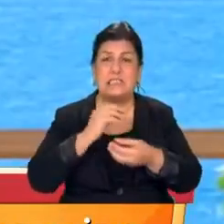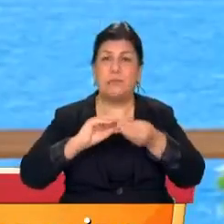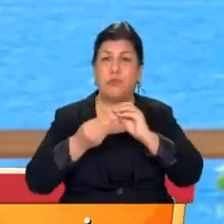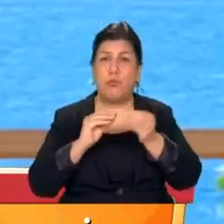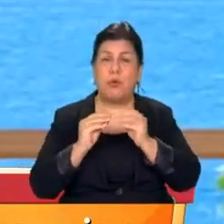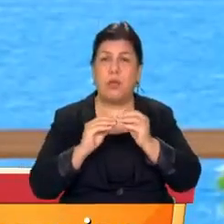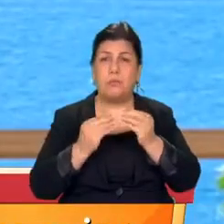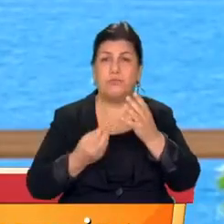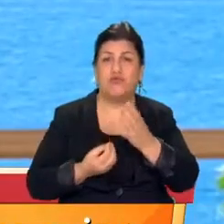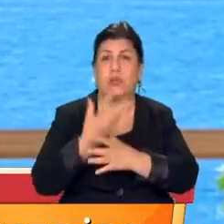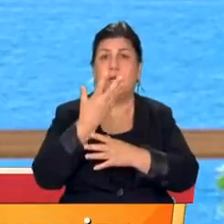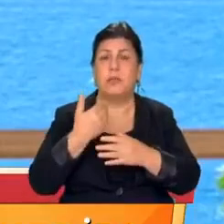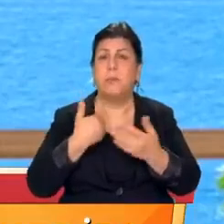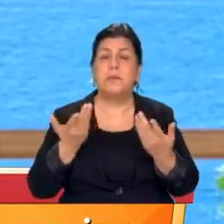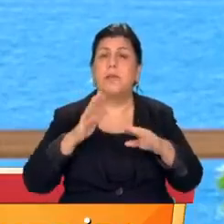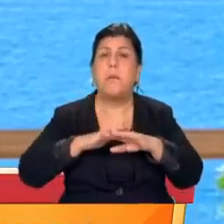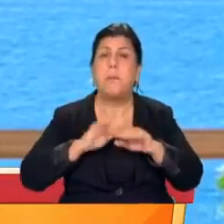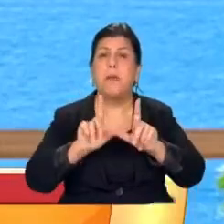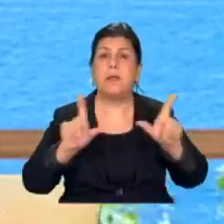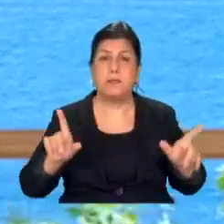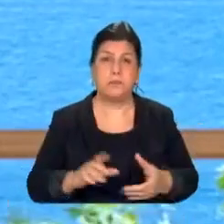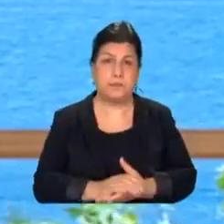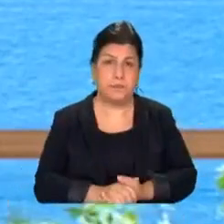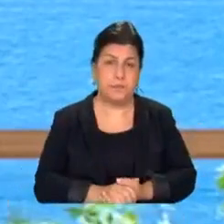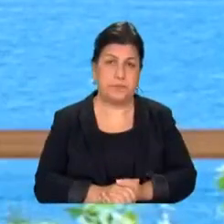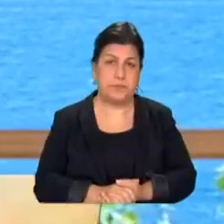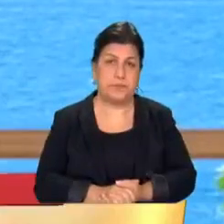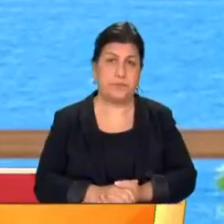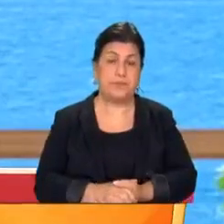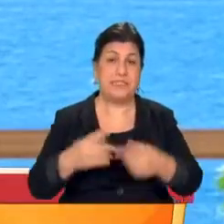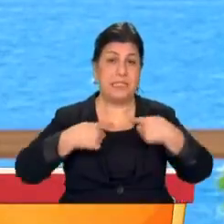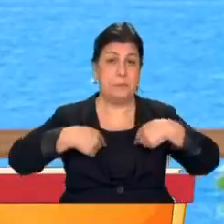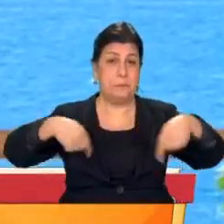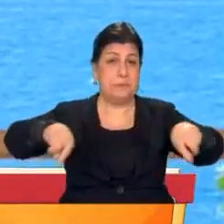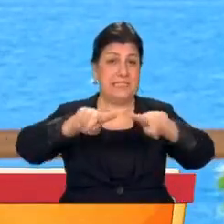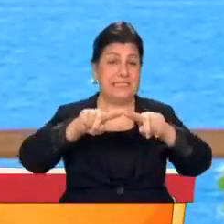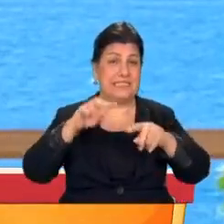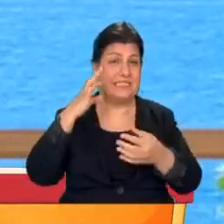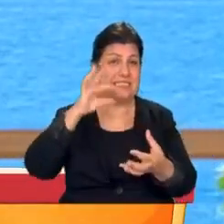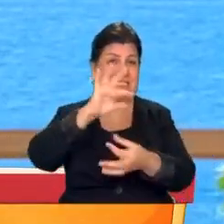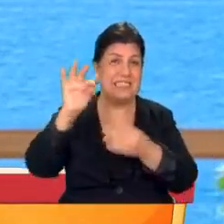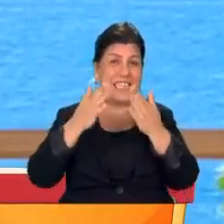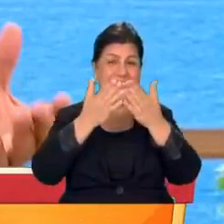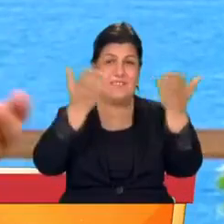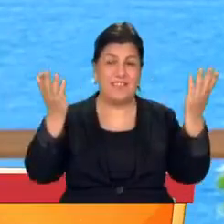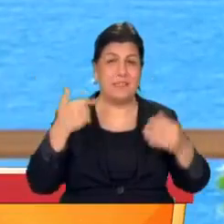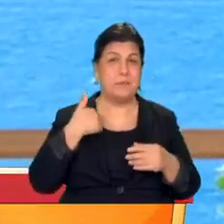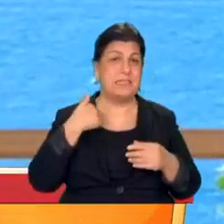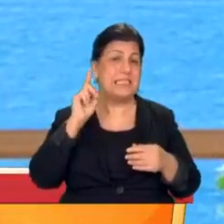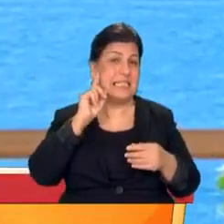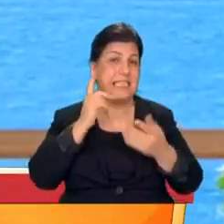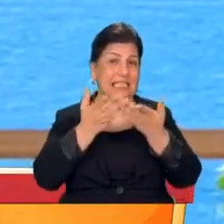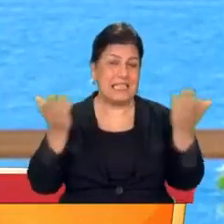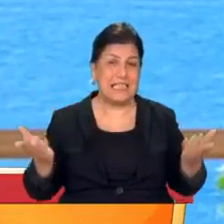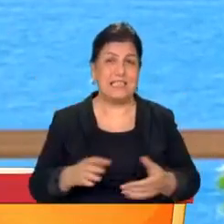söyleyelim hem de bizi dinleyenlere bu başımıza işte